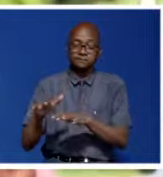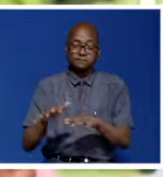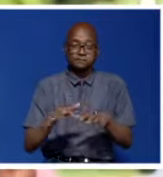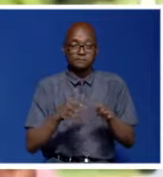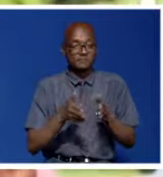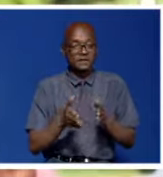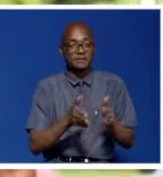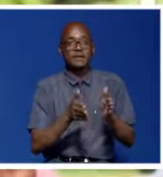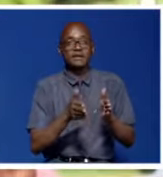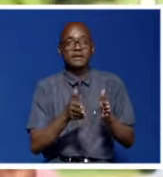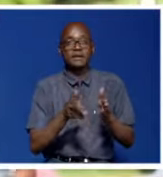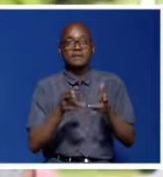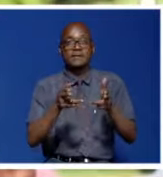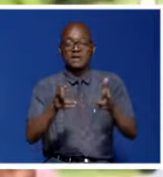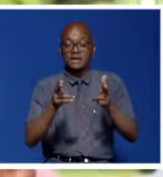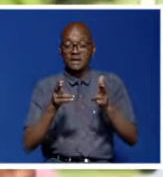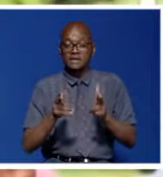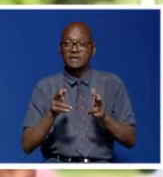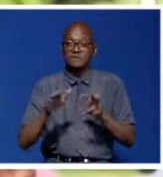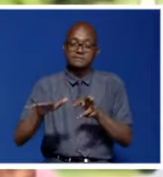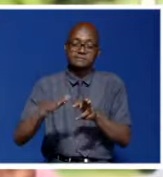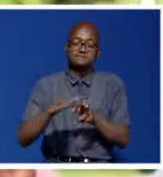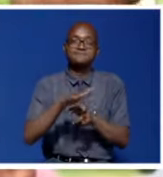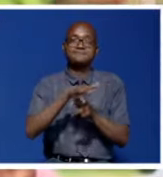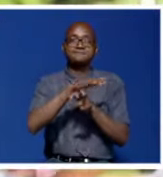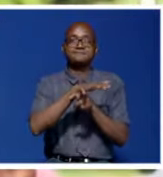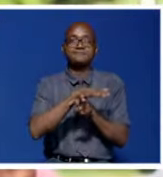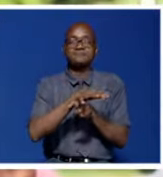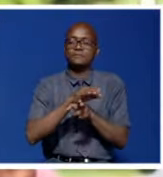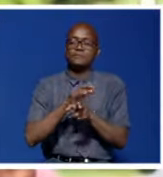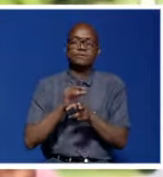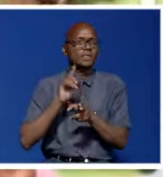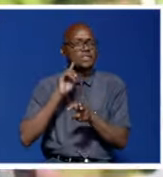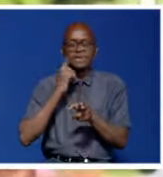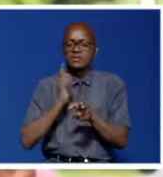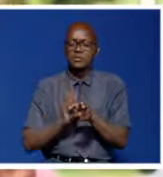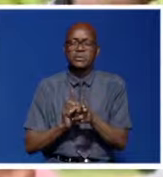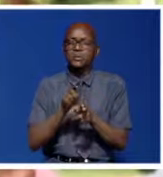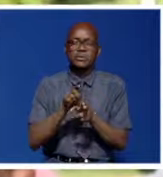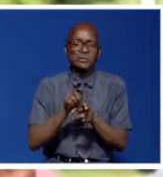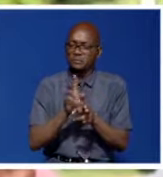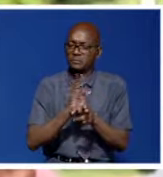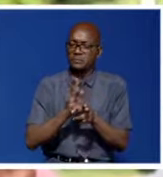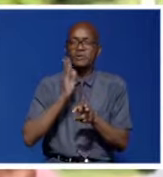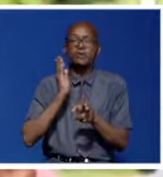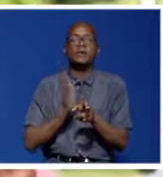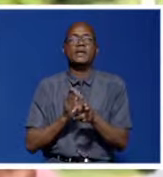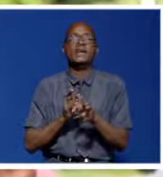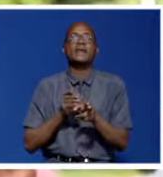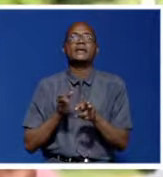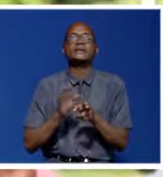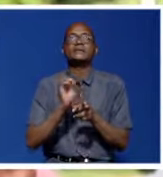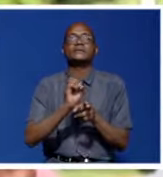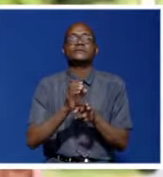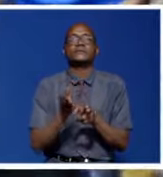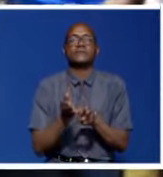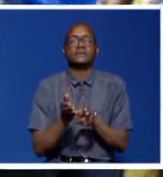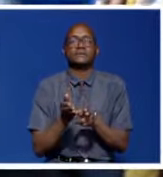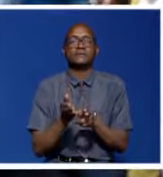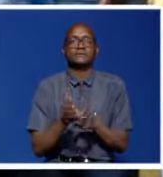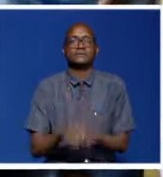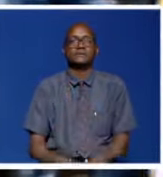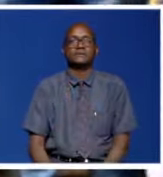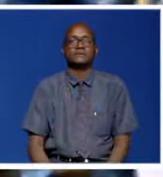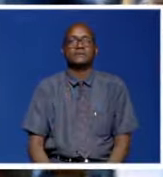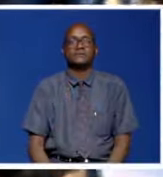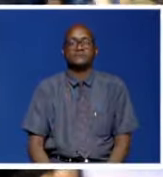barabara, madaraja yamejaa, tusijaribu kuvuka kama hatuna uhakika na njia inayopita kwenye eneo hilo.